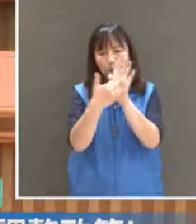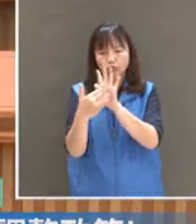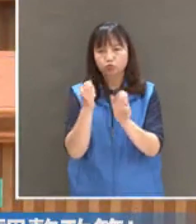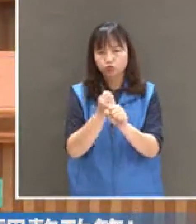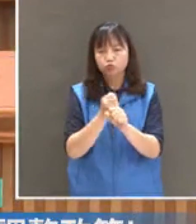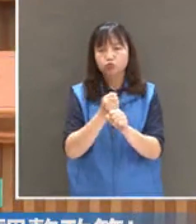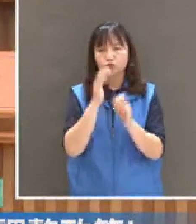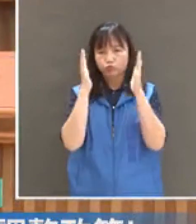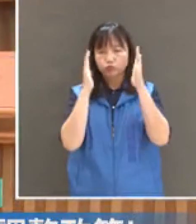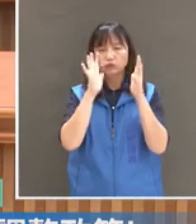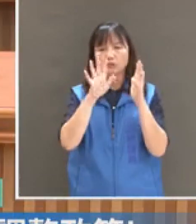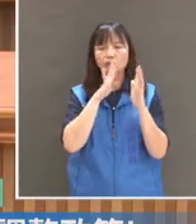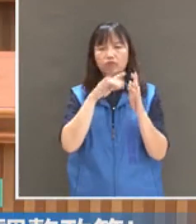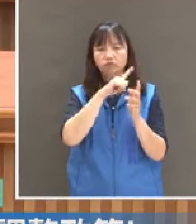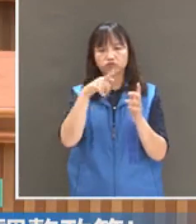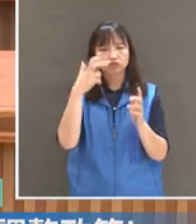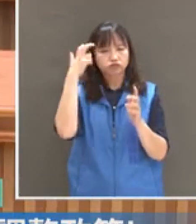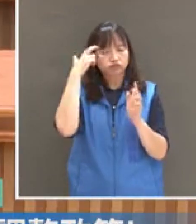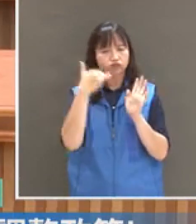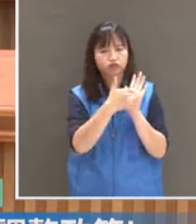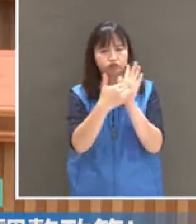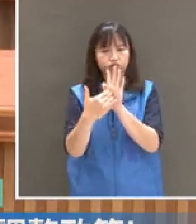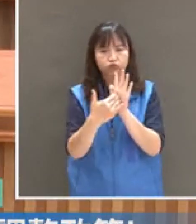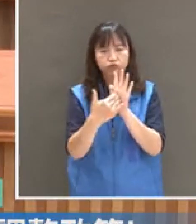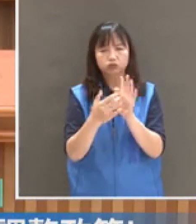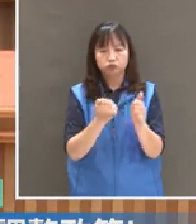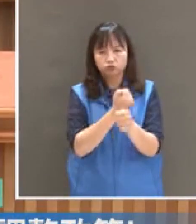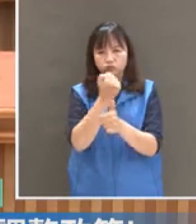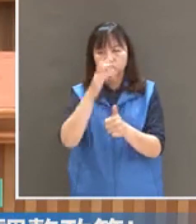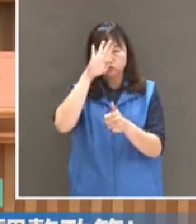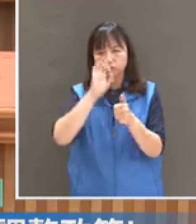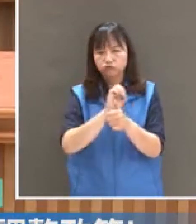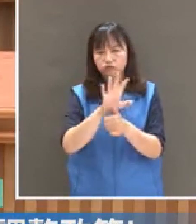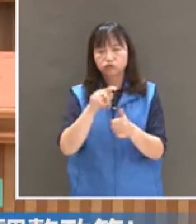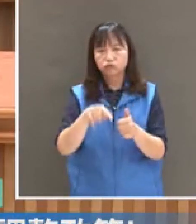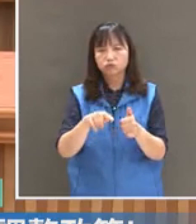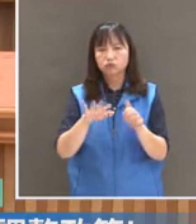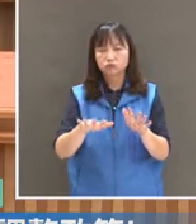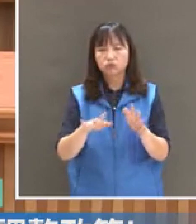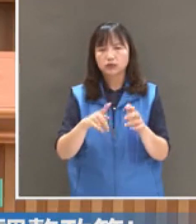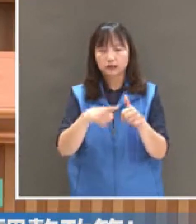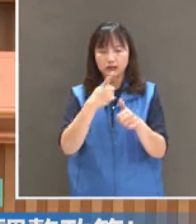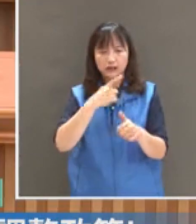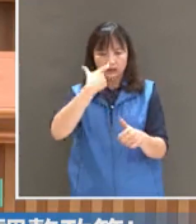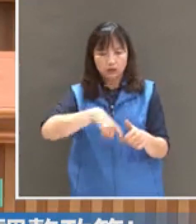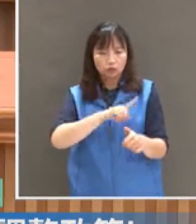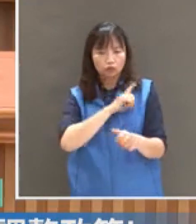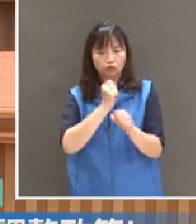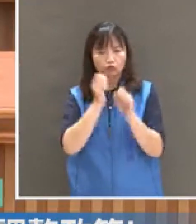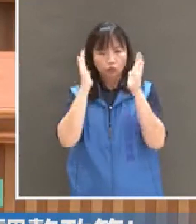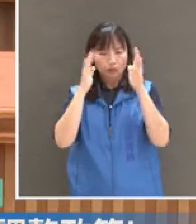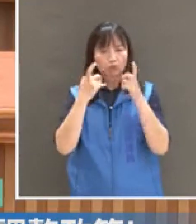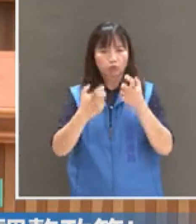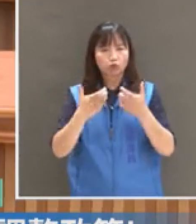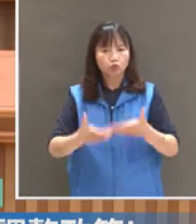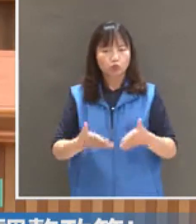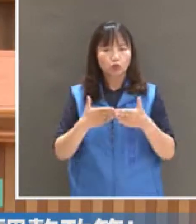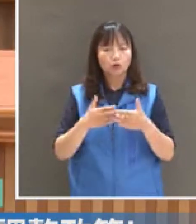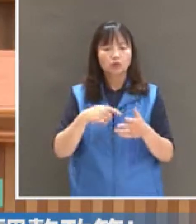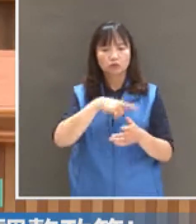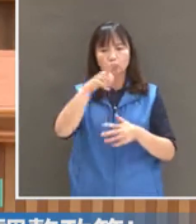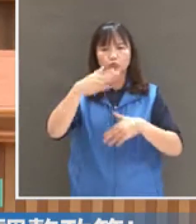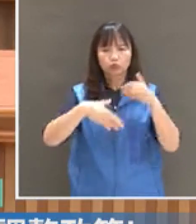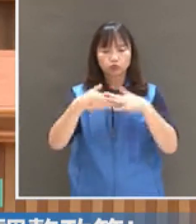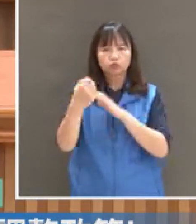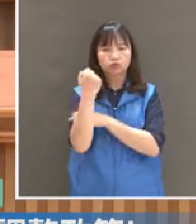作，所有人都坚守岗位，积极的来控制疫情。现在应该把自己的工作好好做好比较重要，大家一起